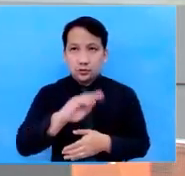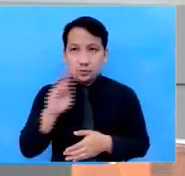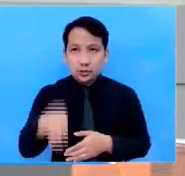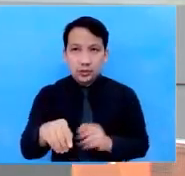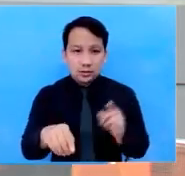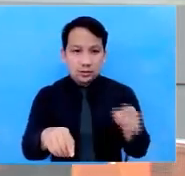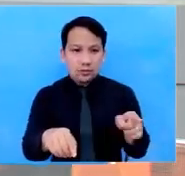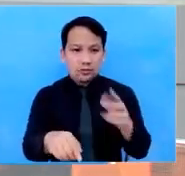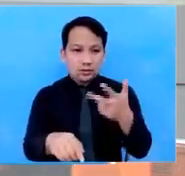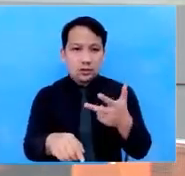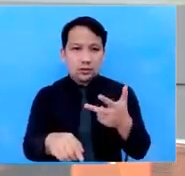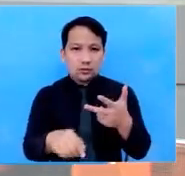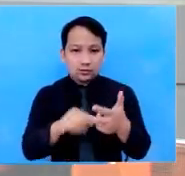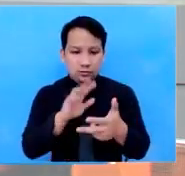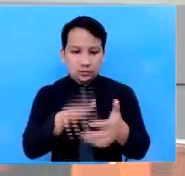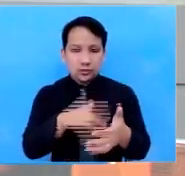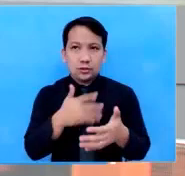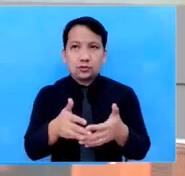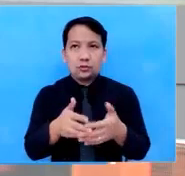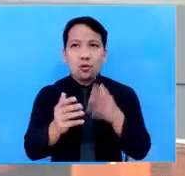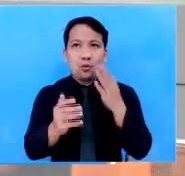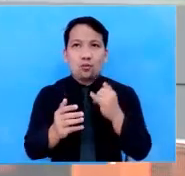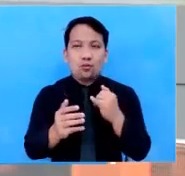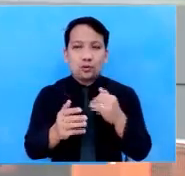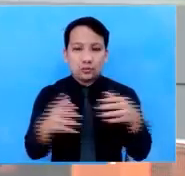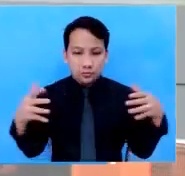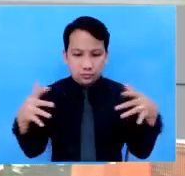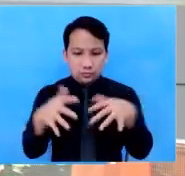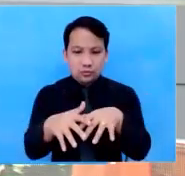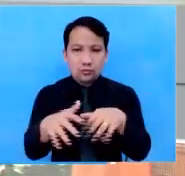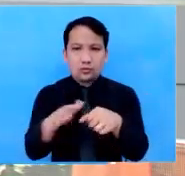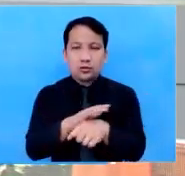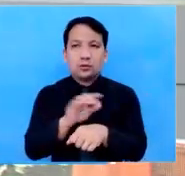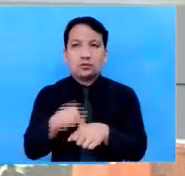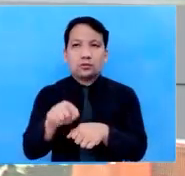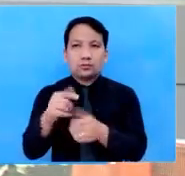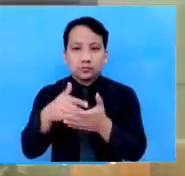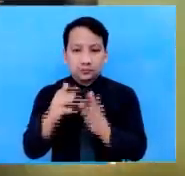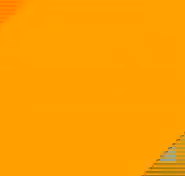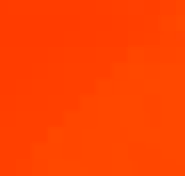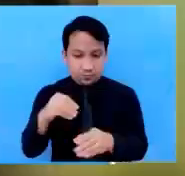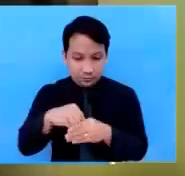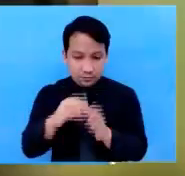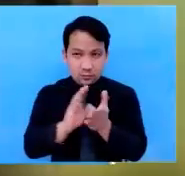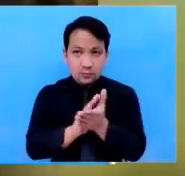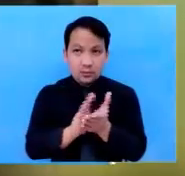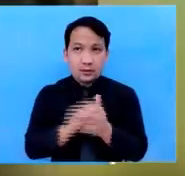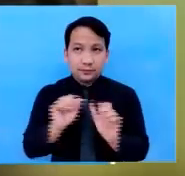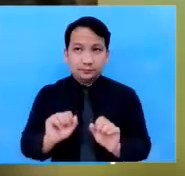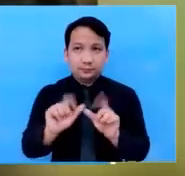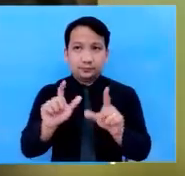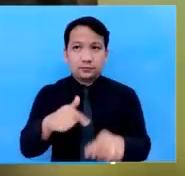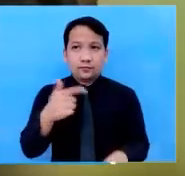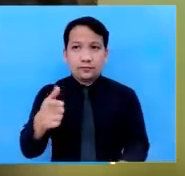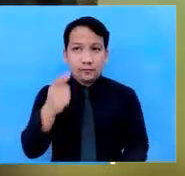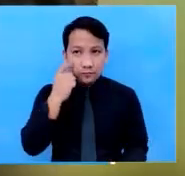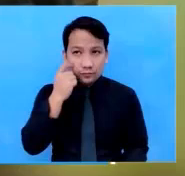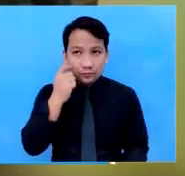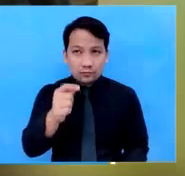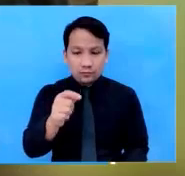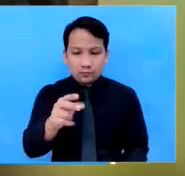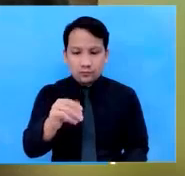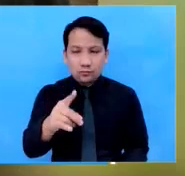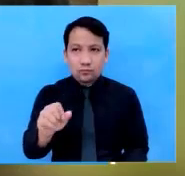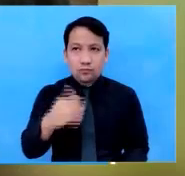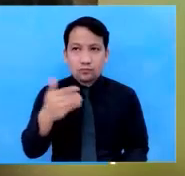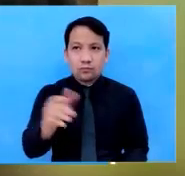tatlong shift ang kailangan para lamang magkasya ang lahat ng estudyante sa paaralan. Live mula sa Tondo, Maynila, nasa frontline ng balik